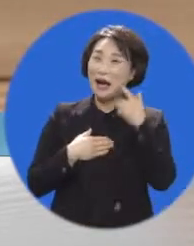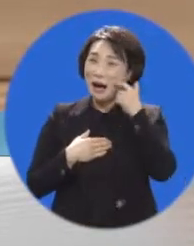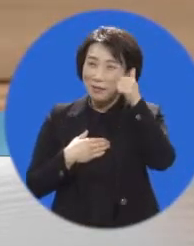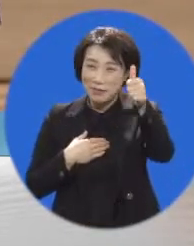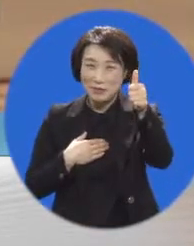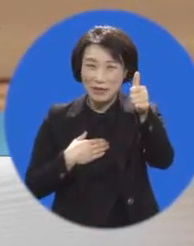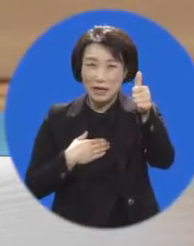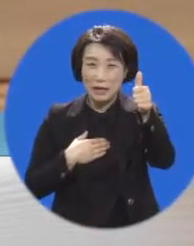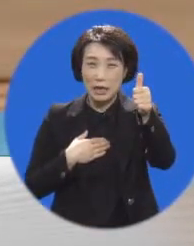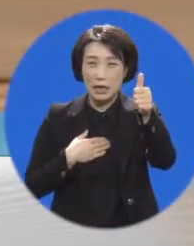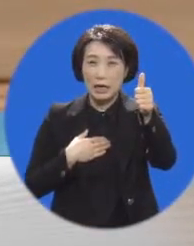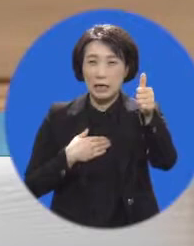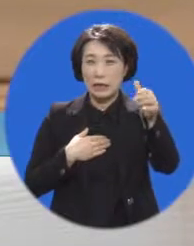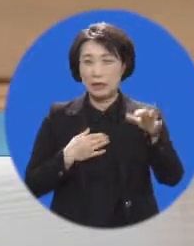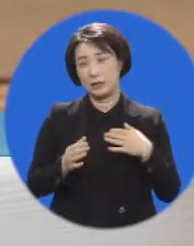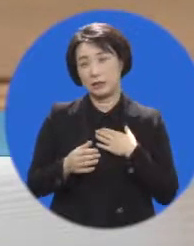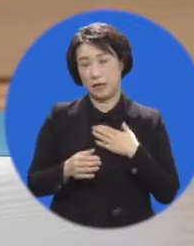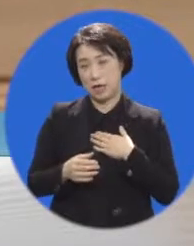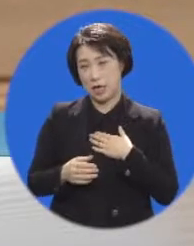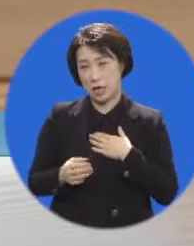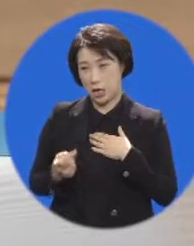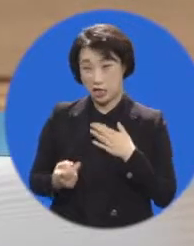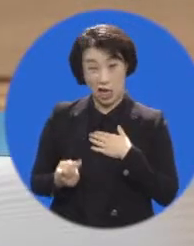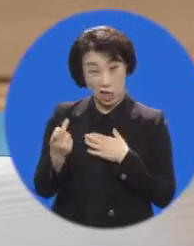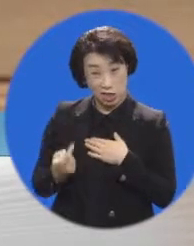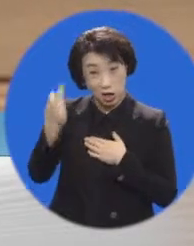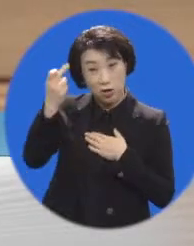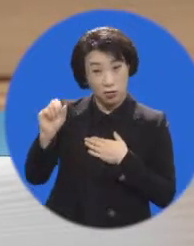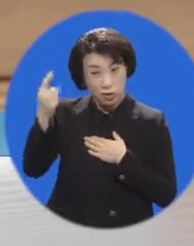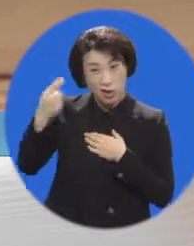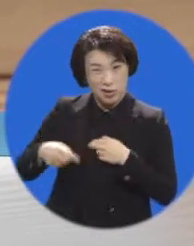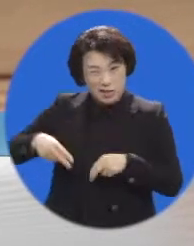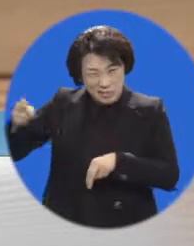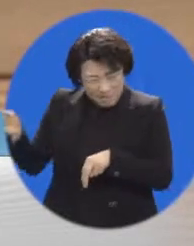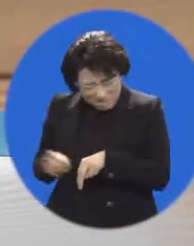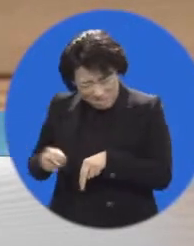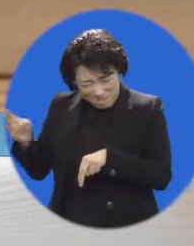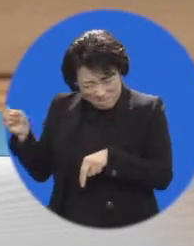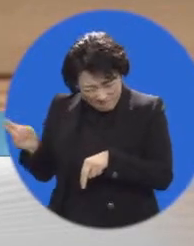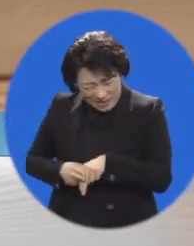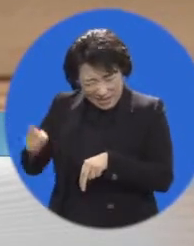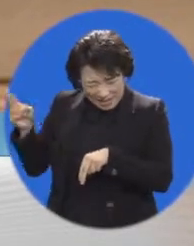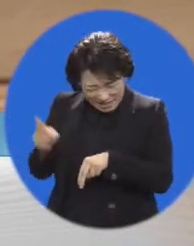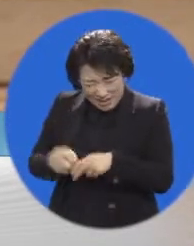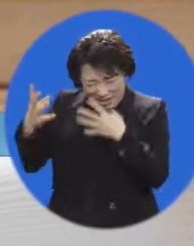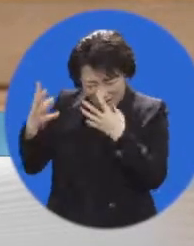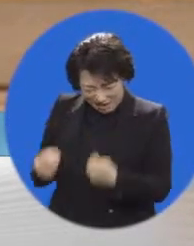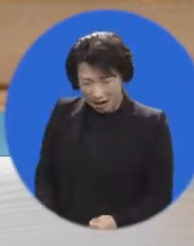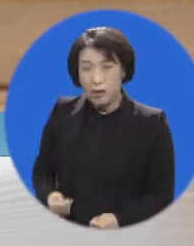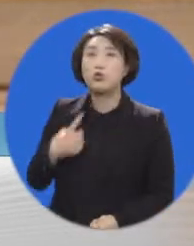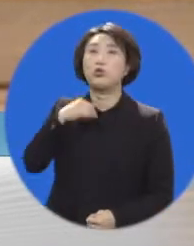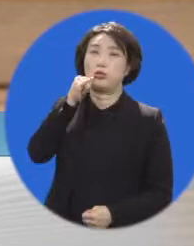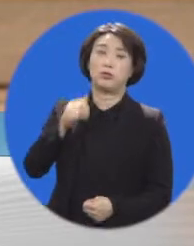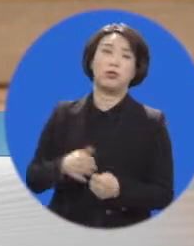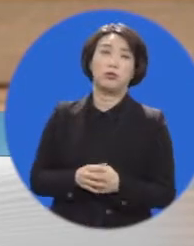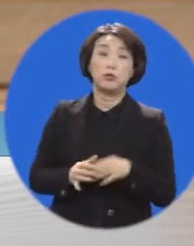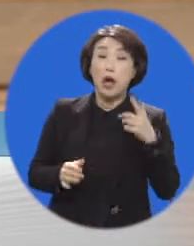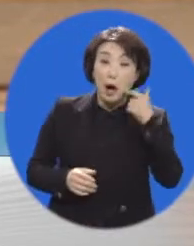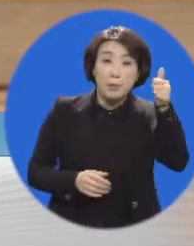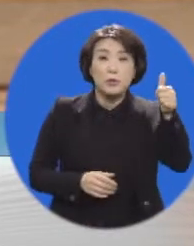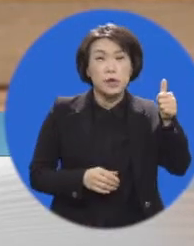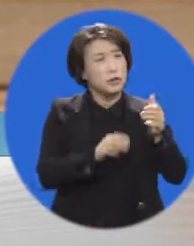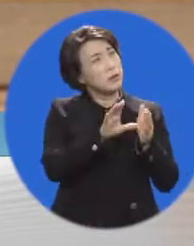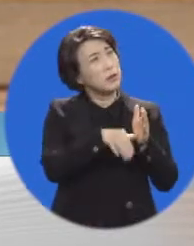제가 형님한테 한번 엄청나게 두드려 맞은 적이 있거든요. 근데 아버지가